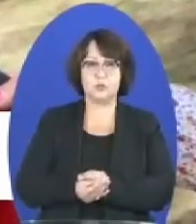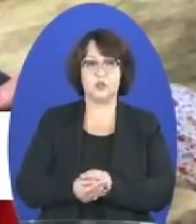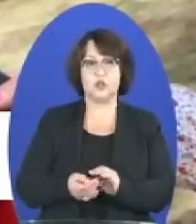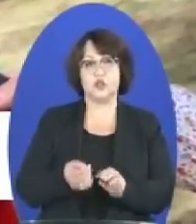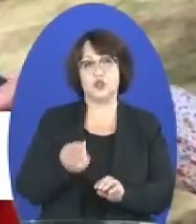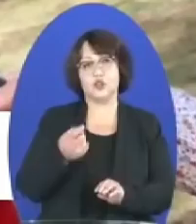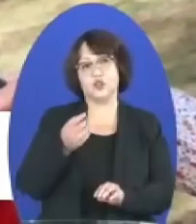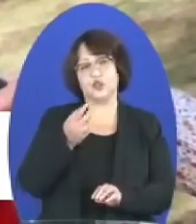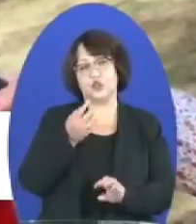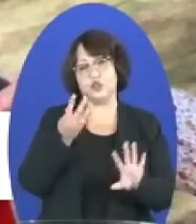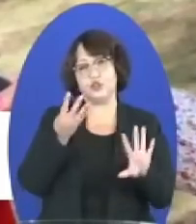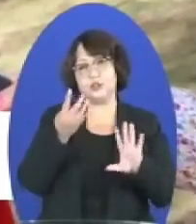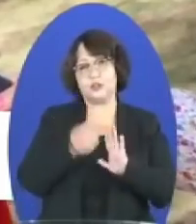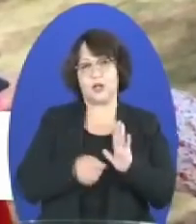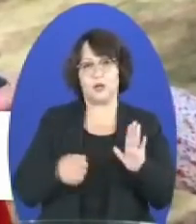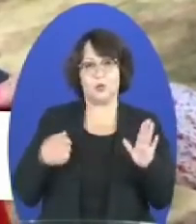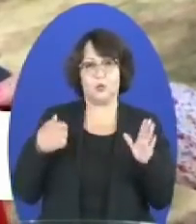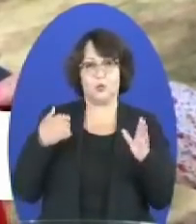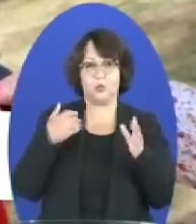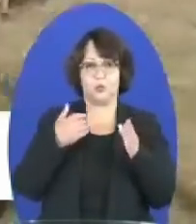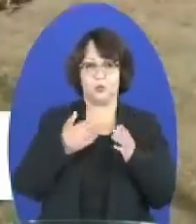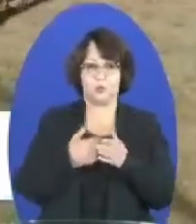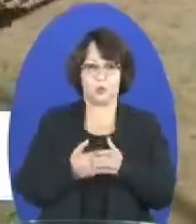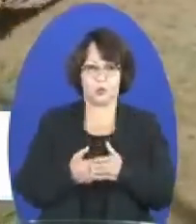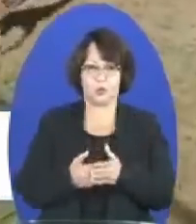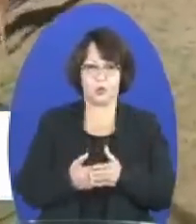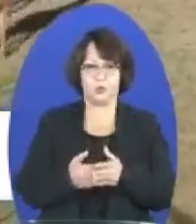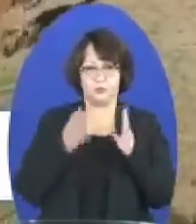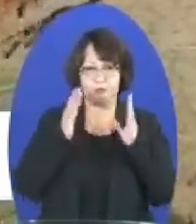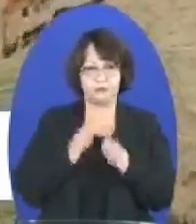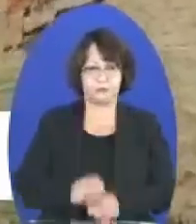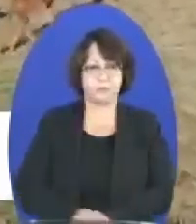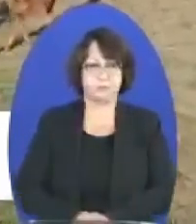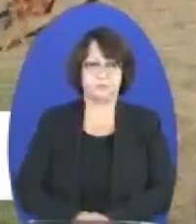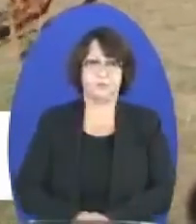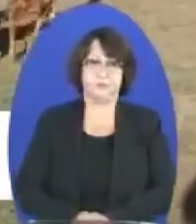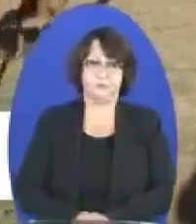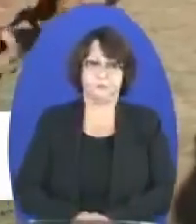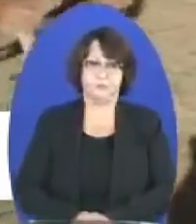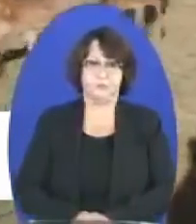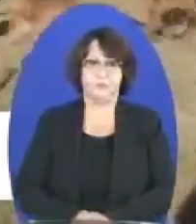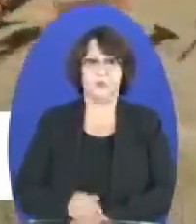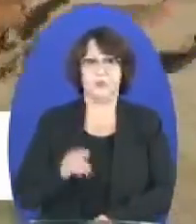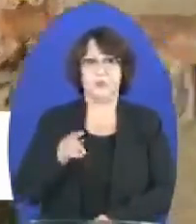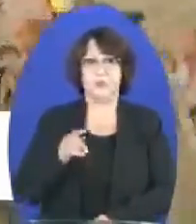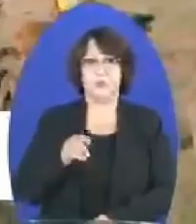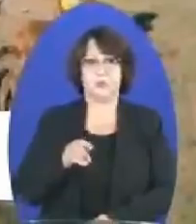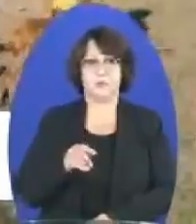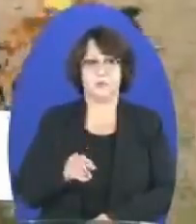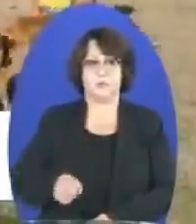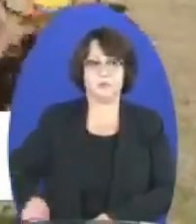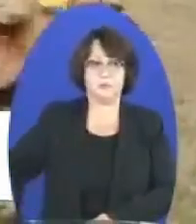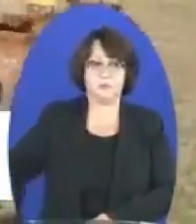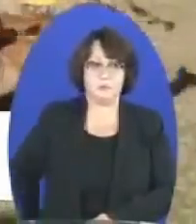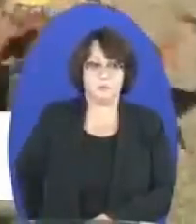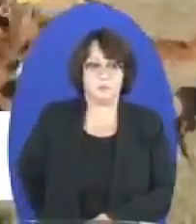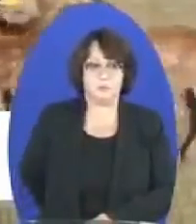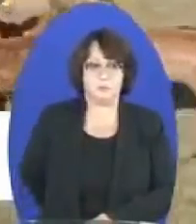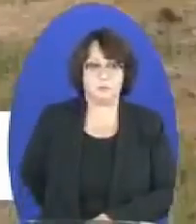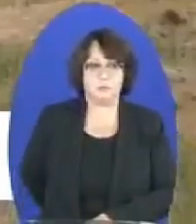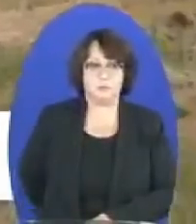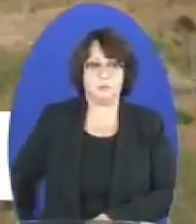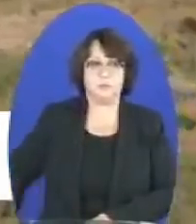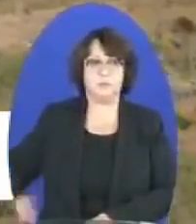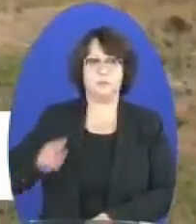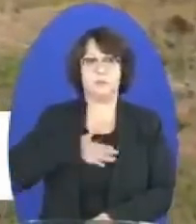9 сар хүртэл бид нар сүүгээр тэжээж өгчүн. Дэлхийд дээр ховор амтны тоонд зүү ёсоор багтдаг бугын тоо толгой сүүлийн жилүүдэд эрс цөөрч